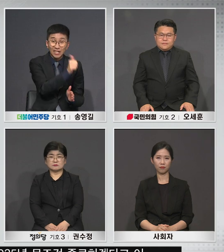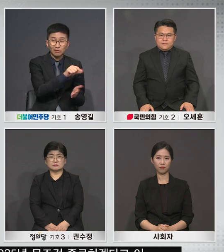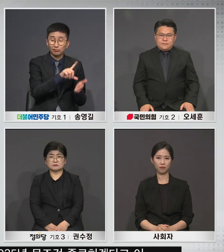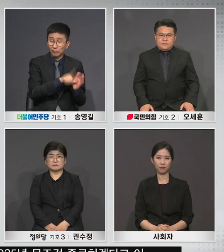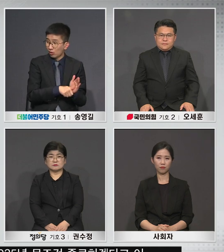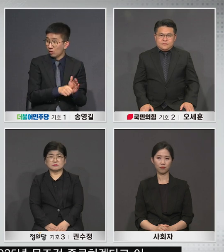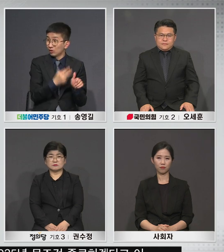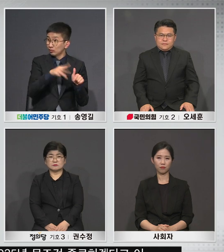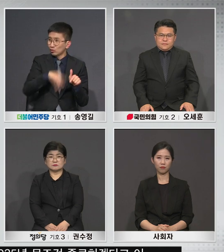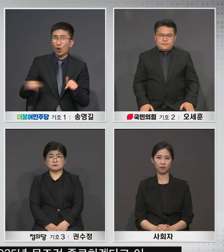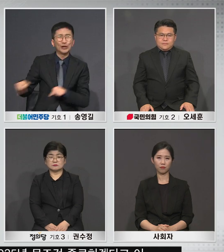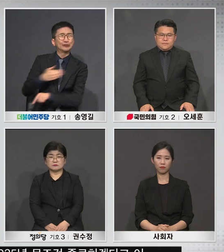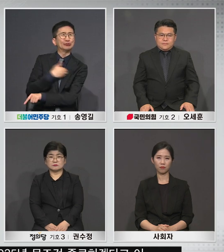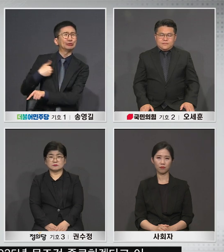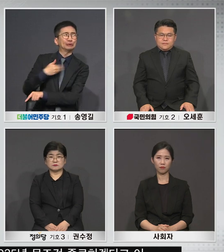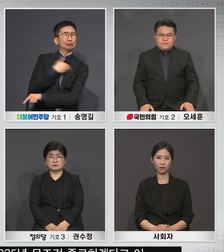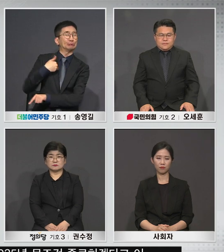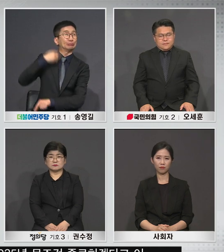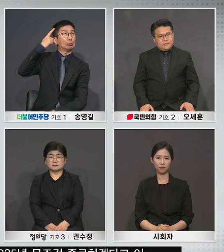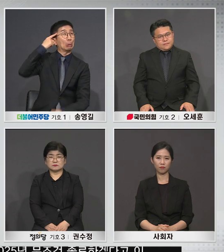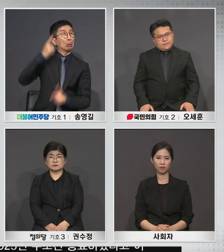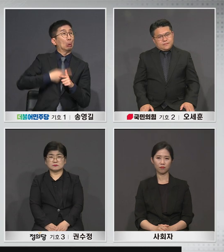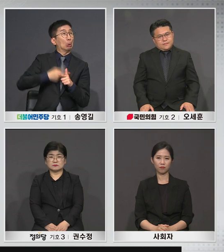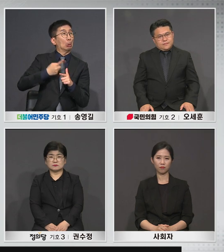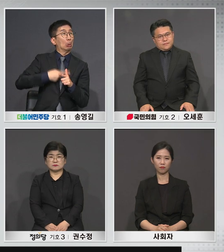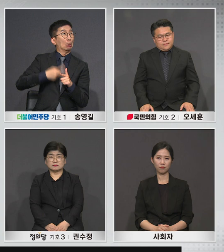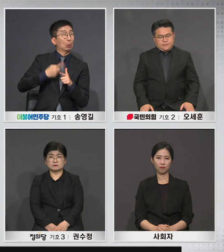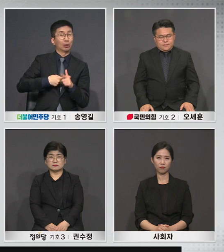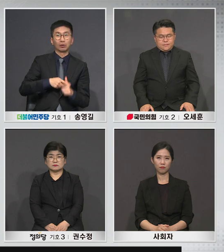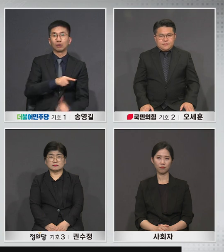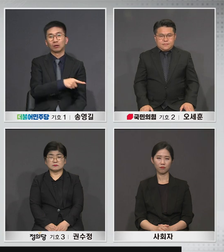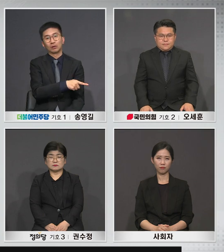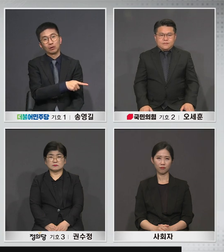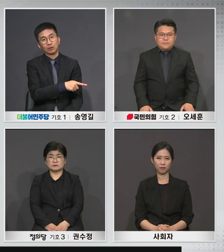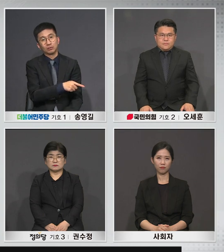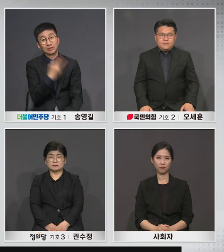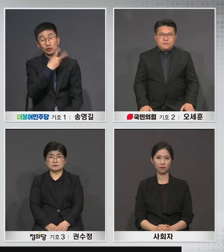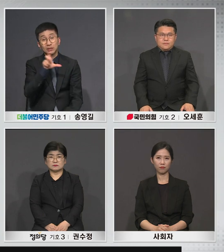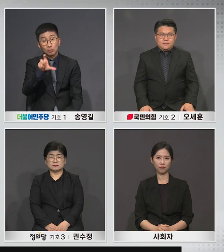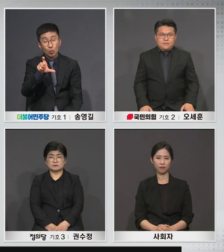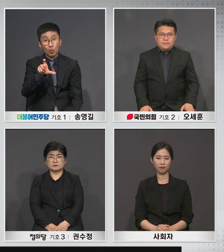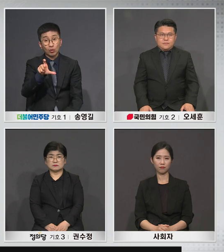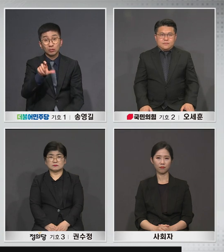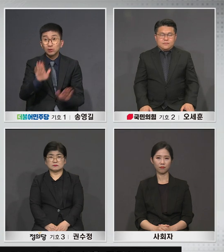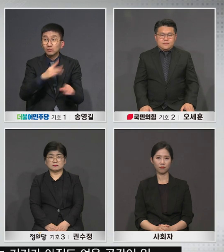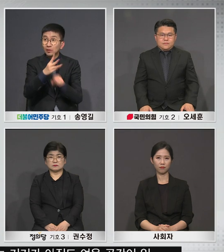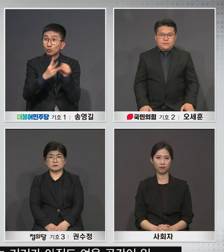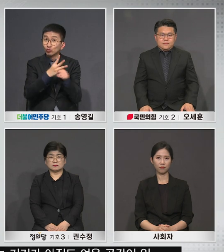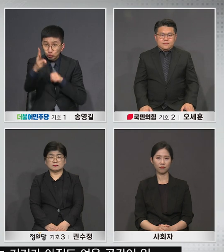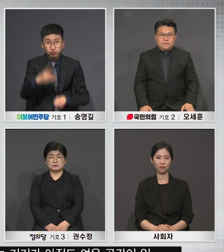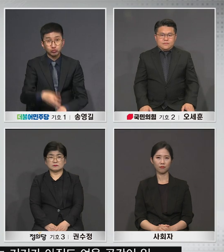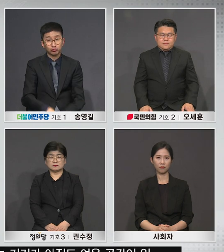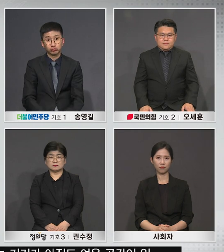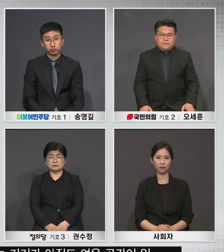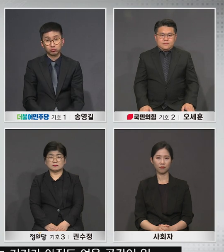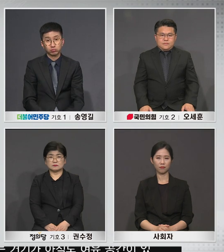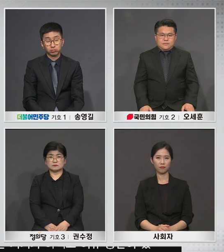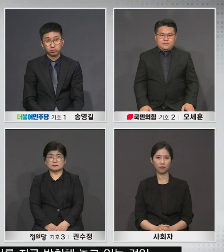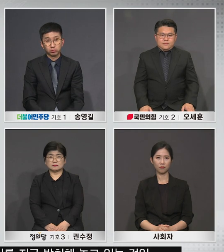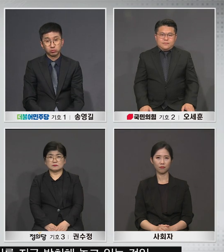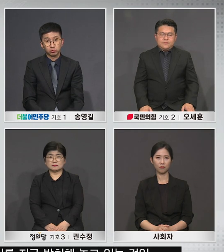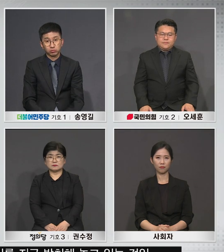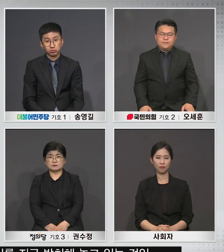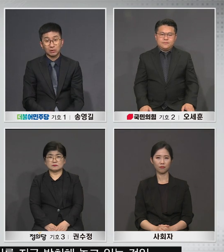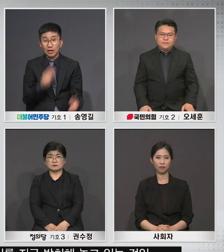연장되겠지라고 안이한 상태로 그걸 지금 방치해놓고 있는 것입니다. 2025년이 지금 3년 뒤면 다가오는데 그래서